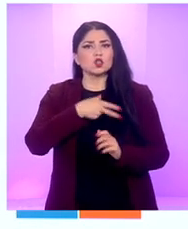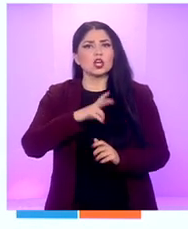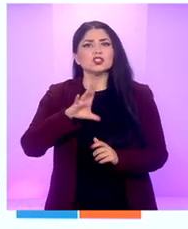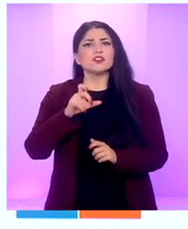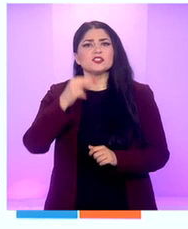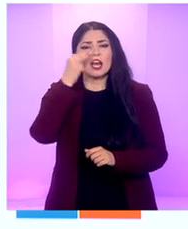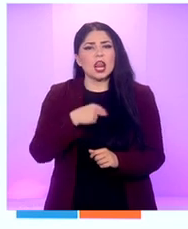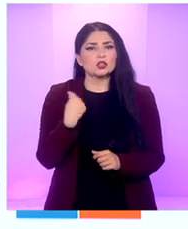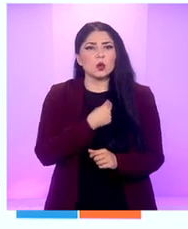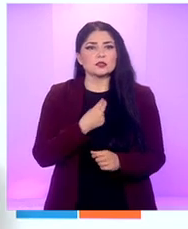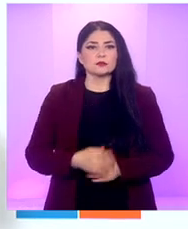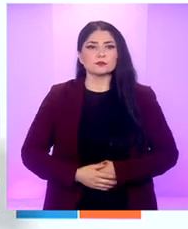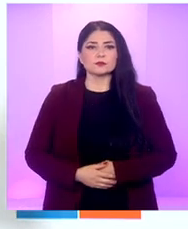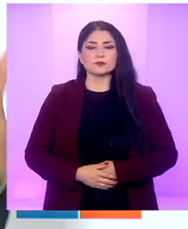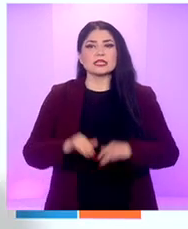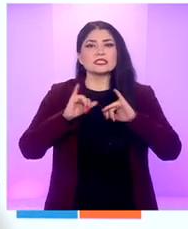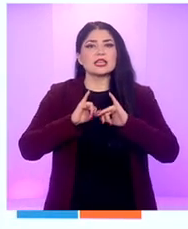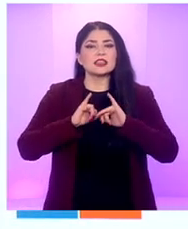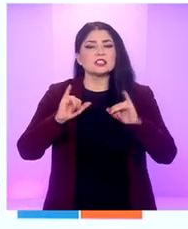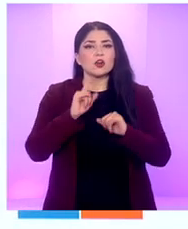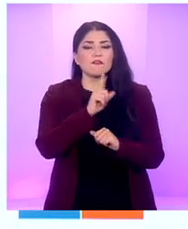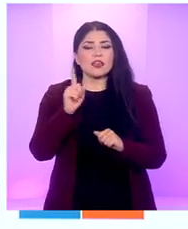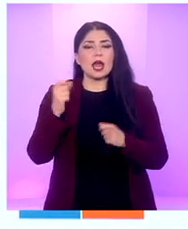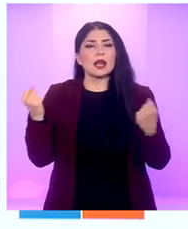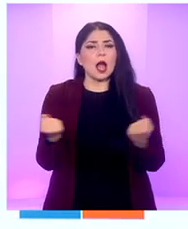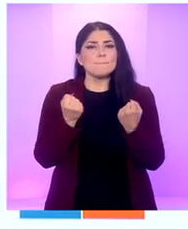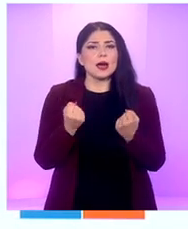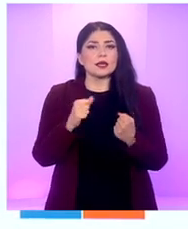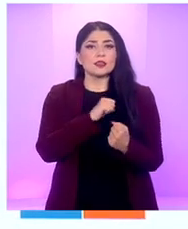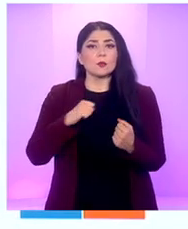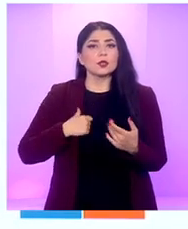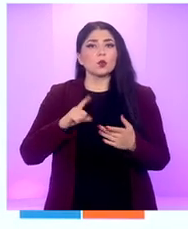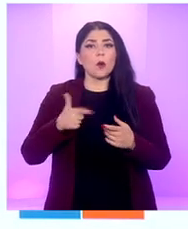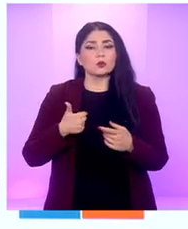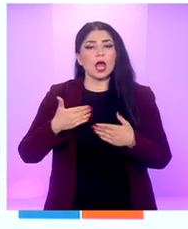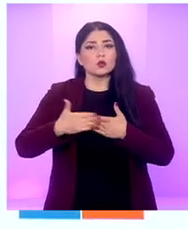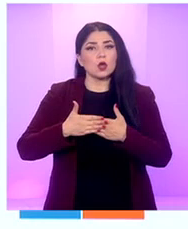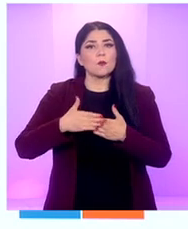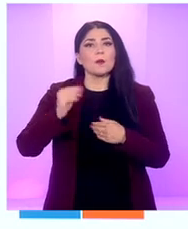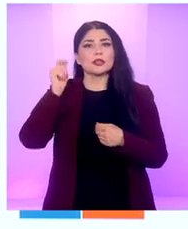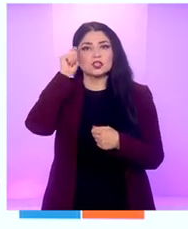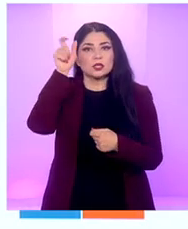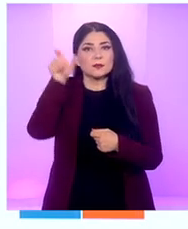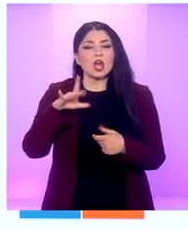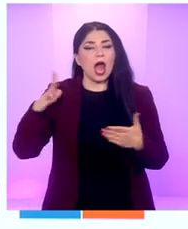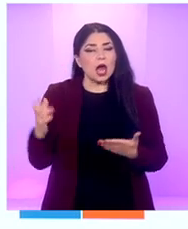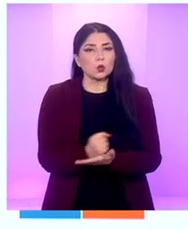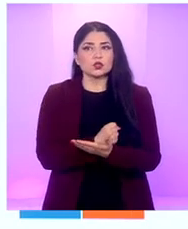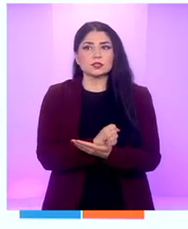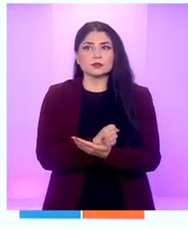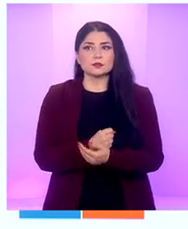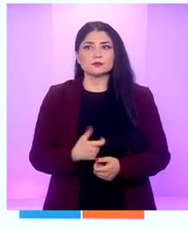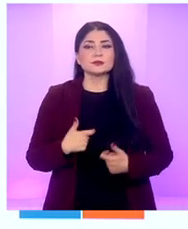lichid peste dezvoltă campanii proprii pentru a ajunge cât mai aproape de cetățeni și pentru a reușit să